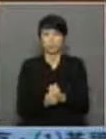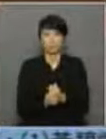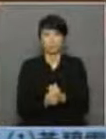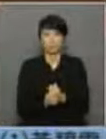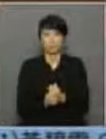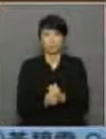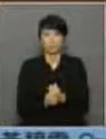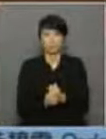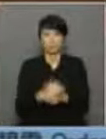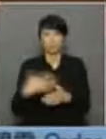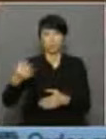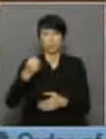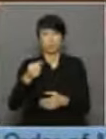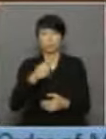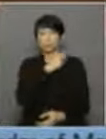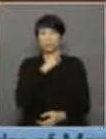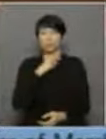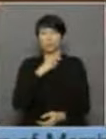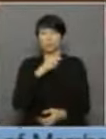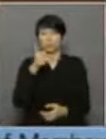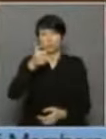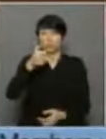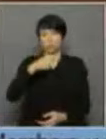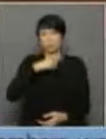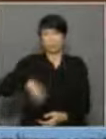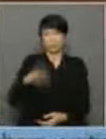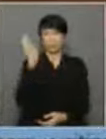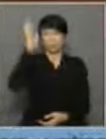主席啊，謝偉俊舉手啊。 謝偉俊議員，